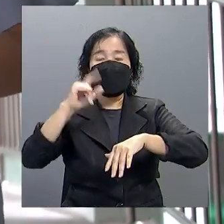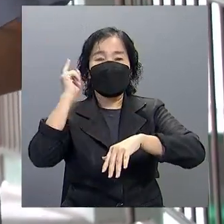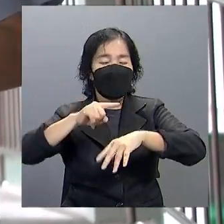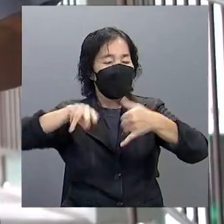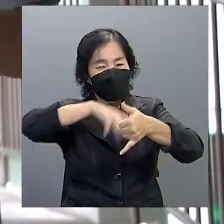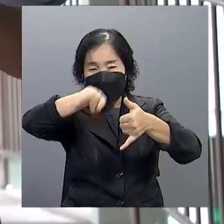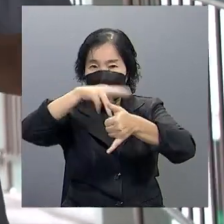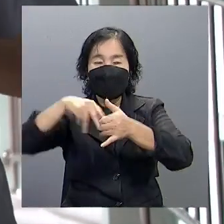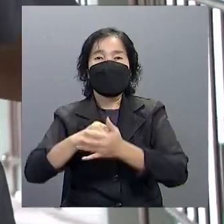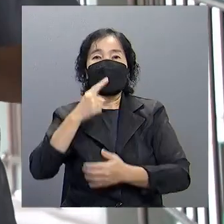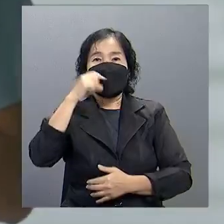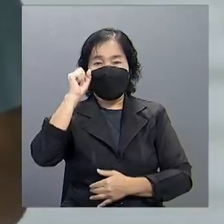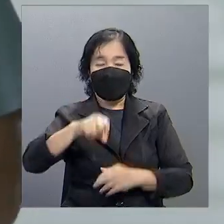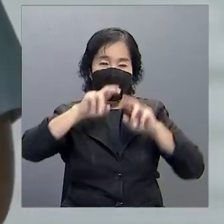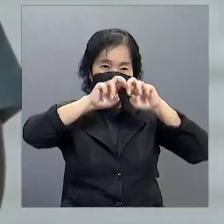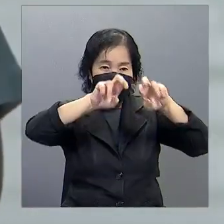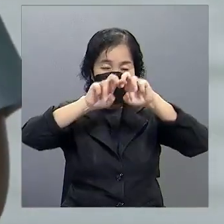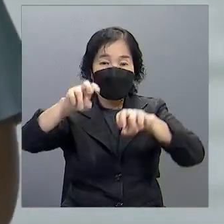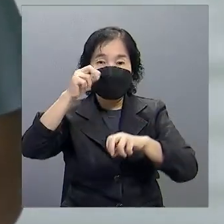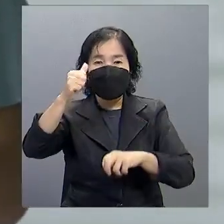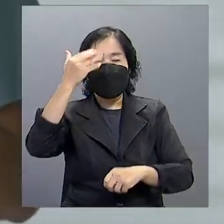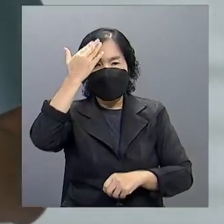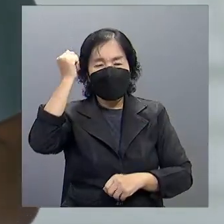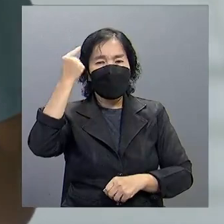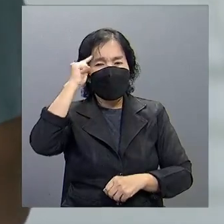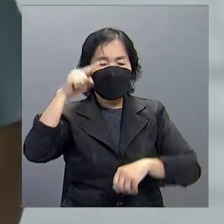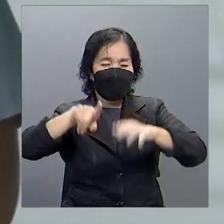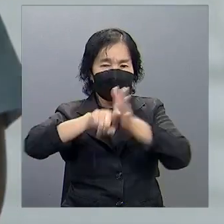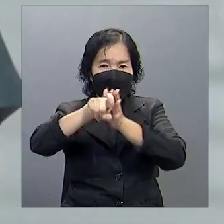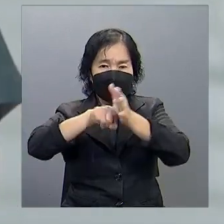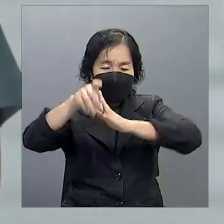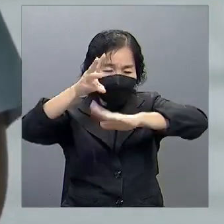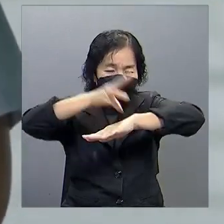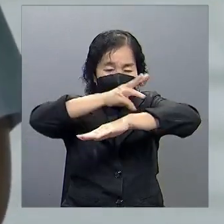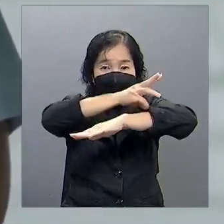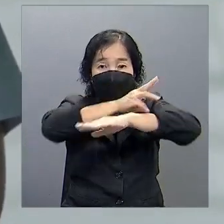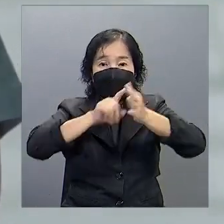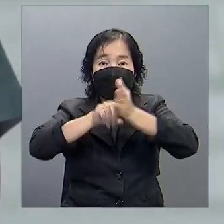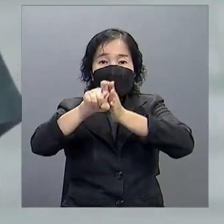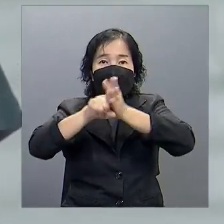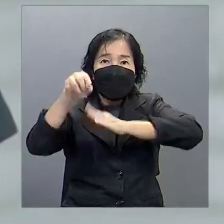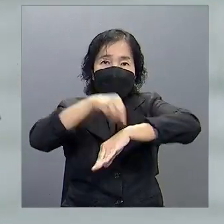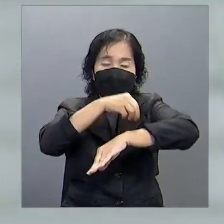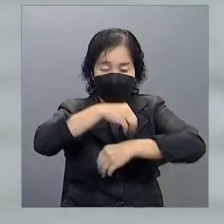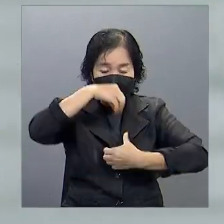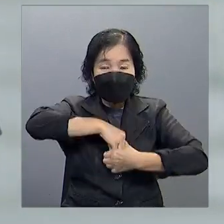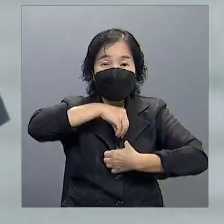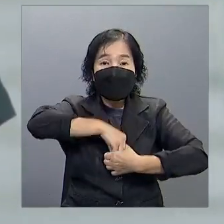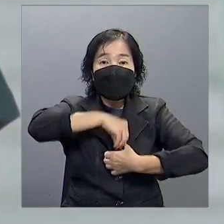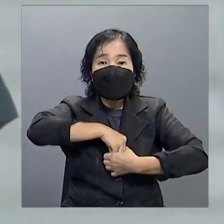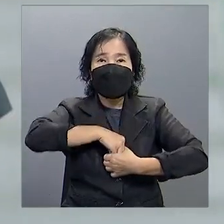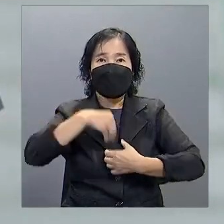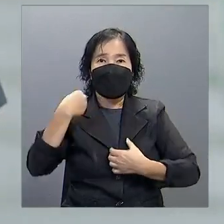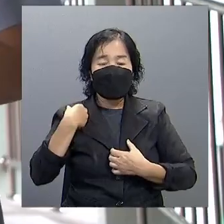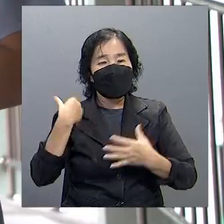เป็นการข้อมูลได้เพราะว่าเราจะได้ดูว่าเชื้อโรคในตัวนี้ค่ะระยะฟักตัวหรือว่าระยะการอยู่ในสิ่งของหานานแค่ไห